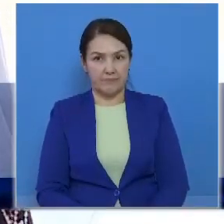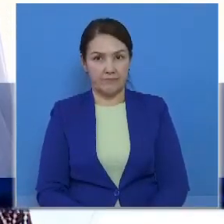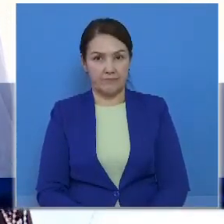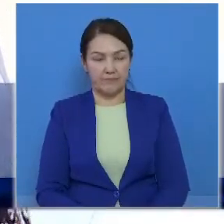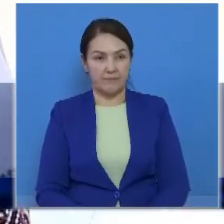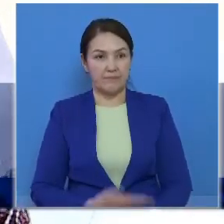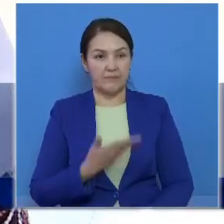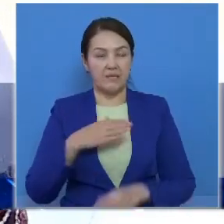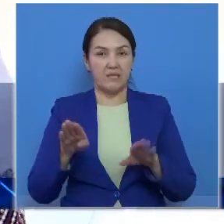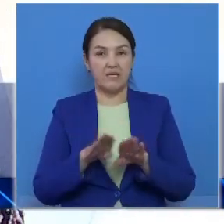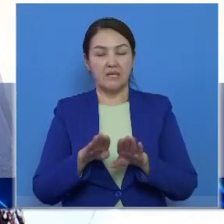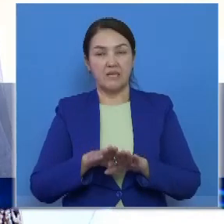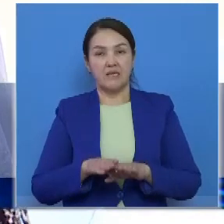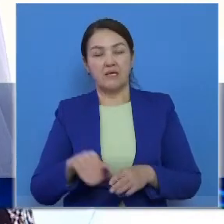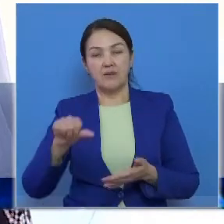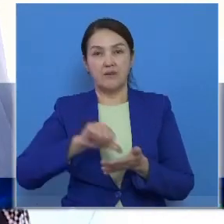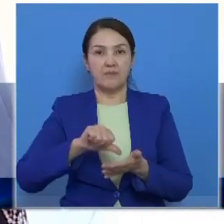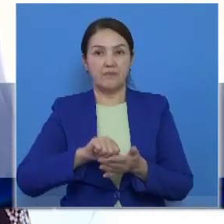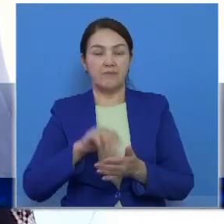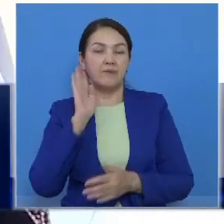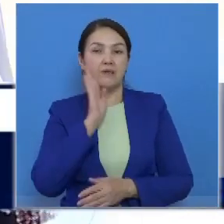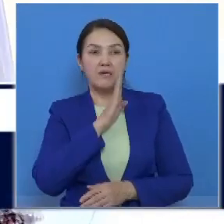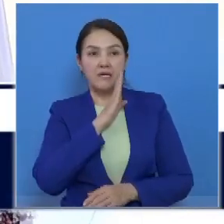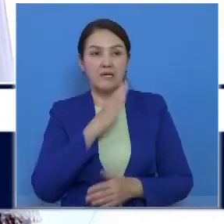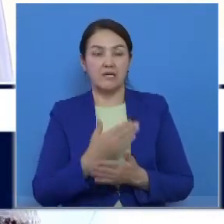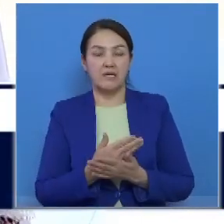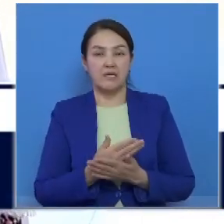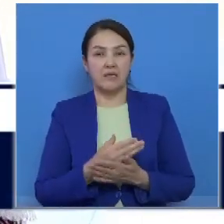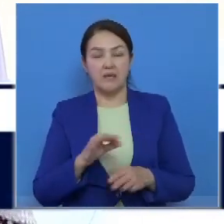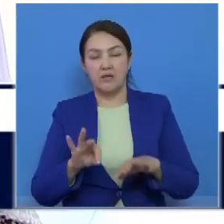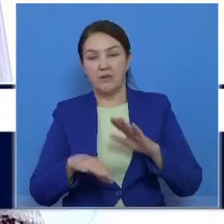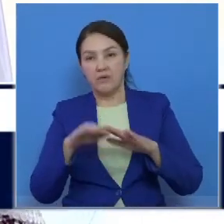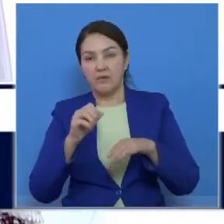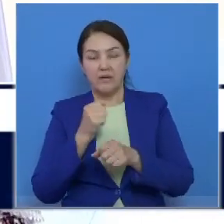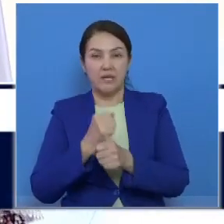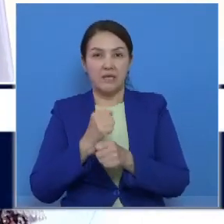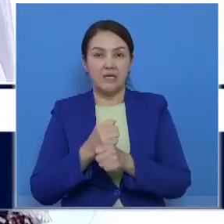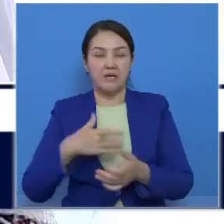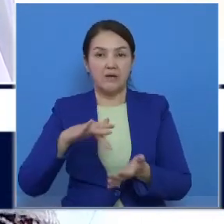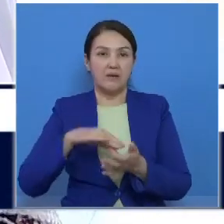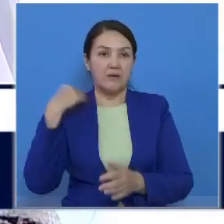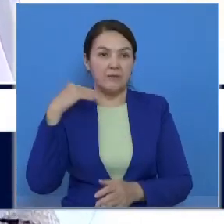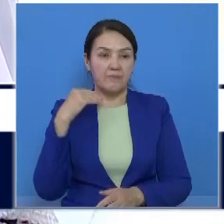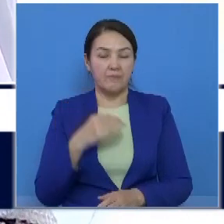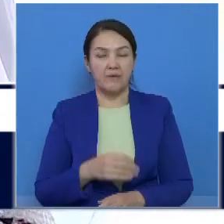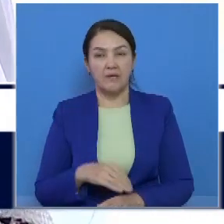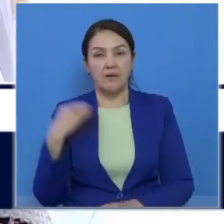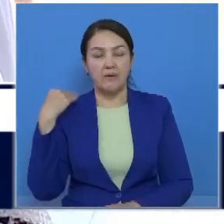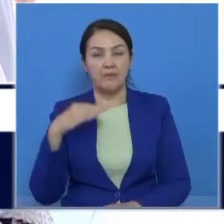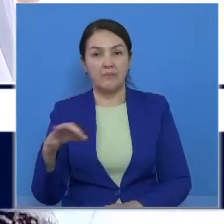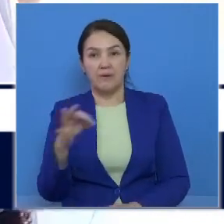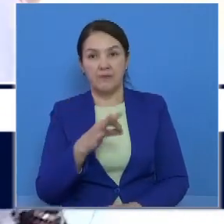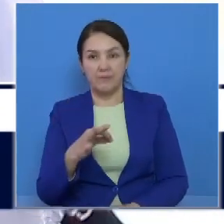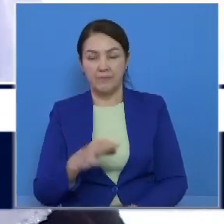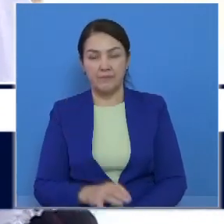Мы также сегодня чествуем женщин, рукодельниц города Актюбе и Актюбинской